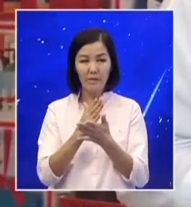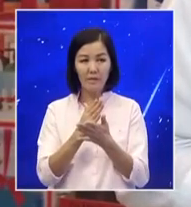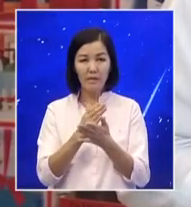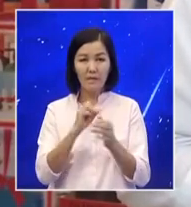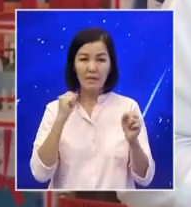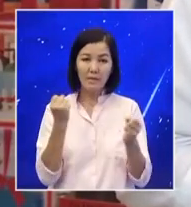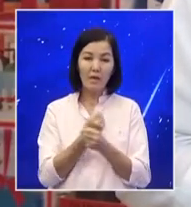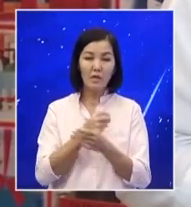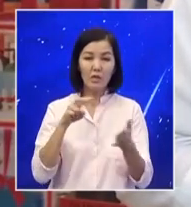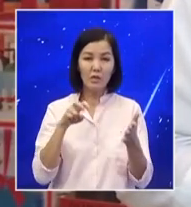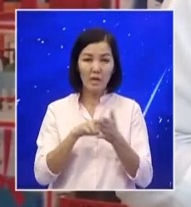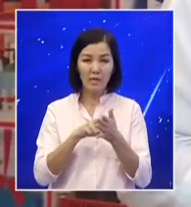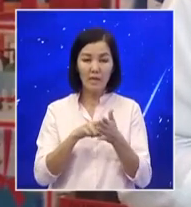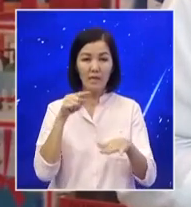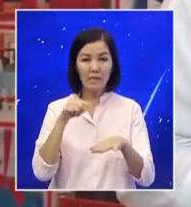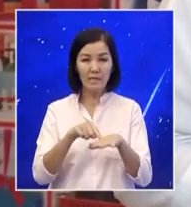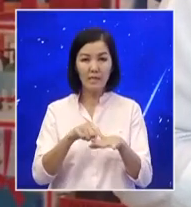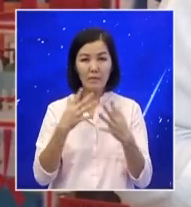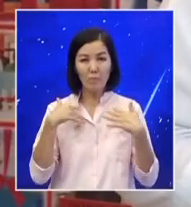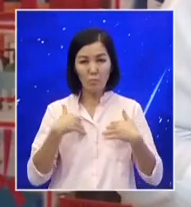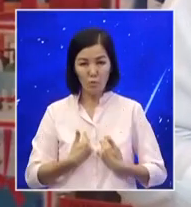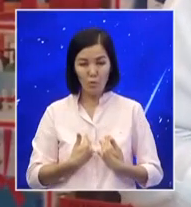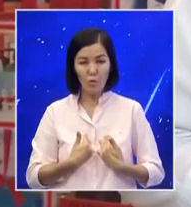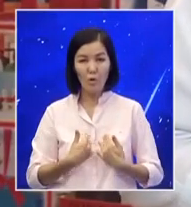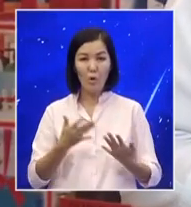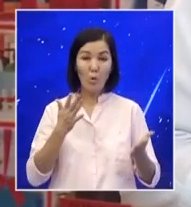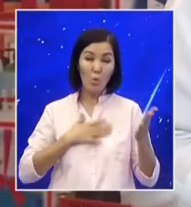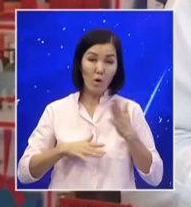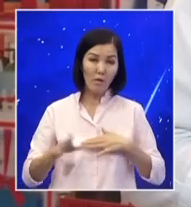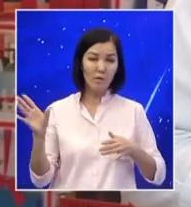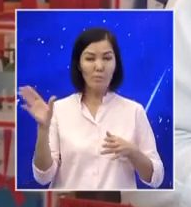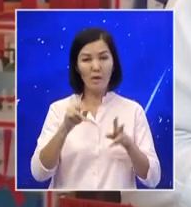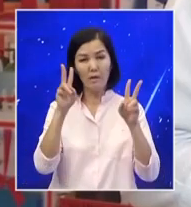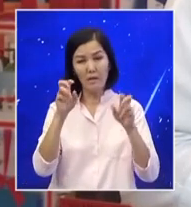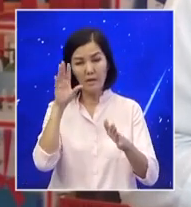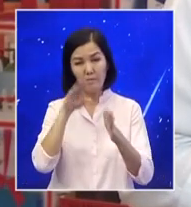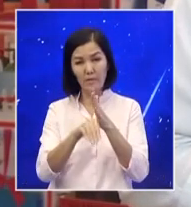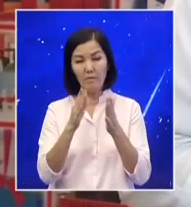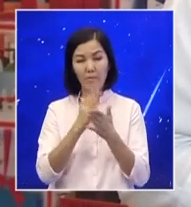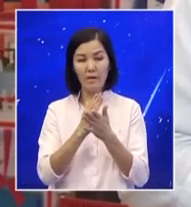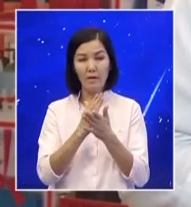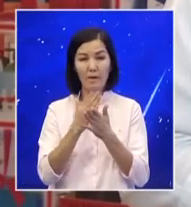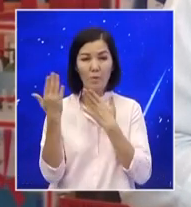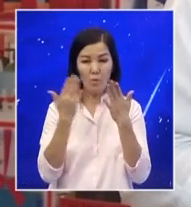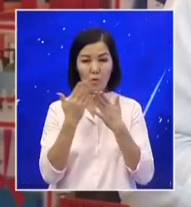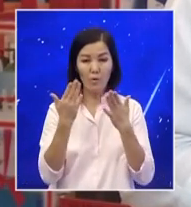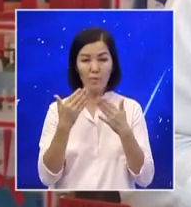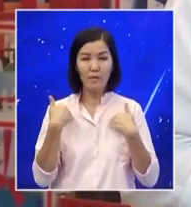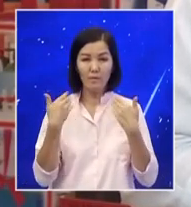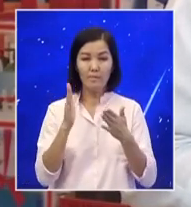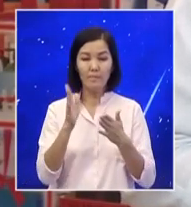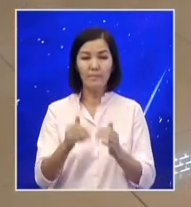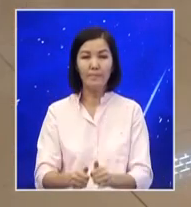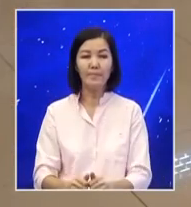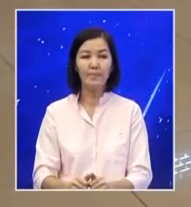сағыныш хаттары, сезім, мұң, қуаныш. Енді барлық оқырмандарға жүрегіне жол табады деп